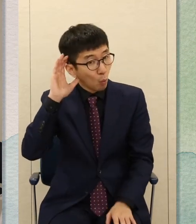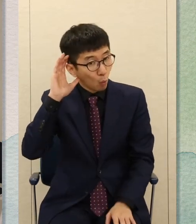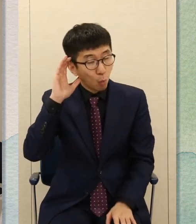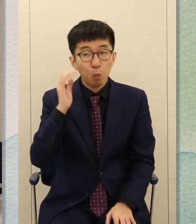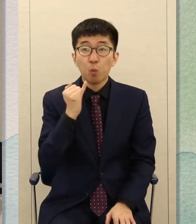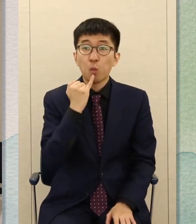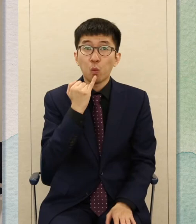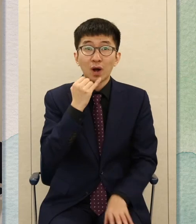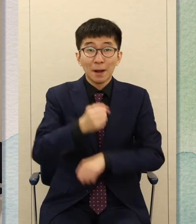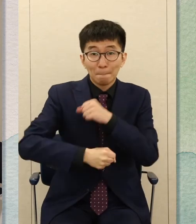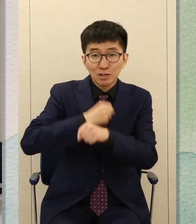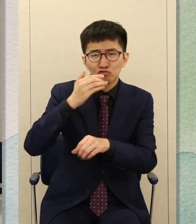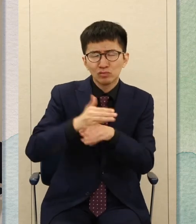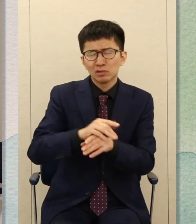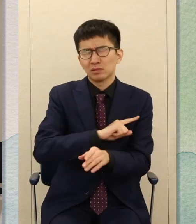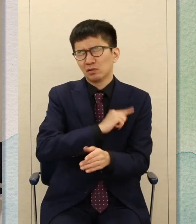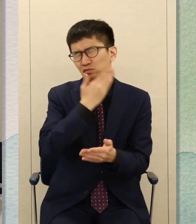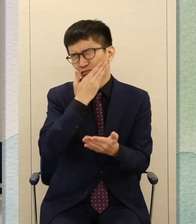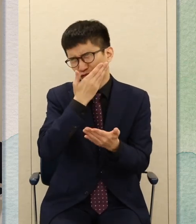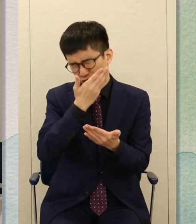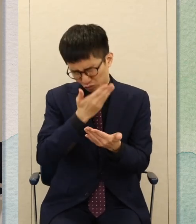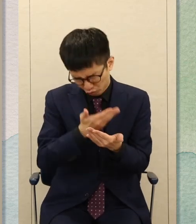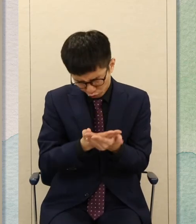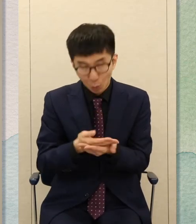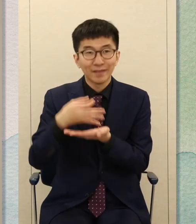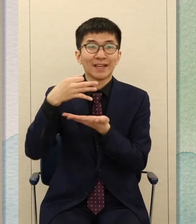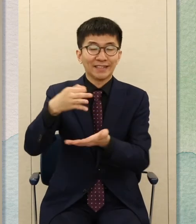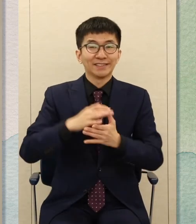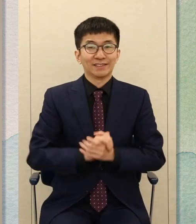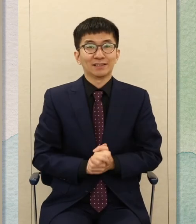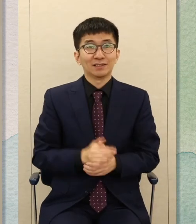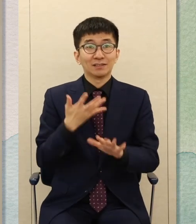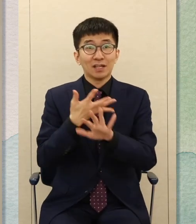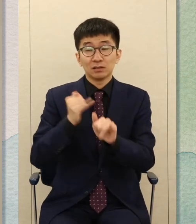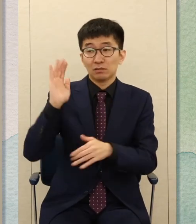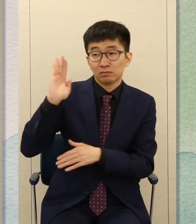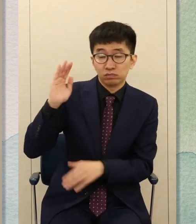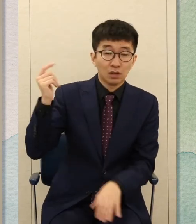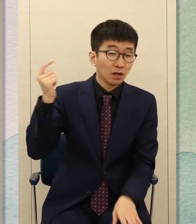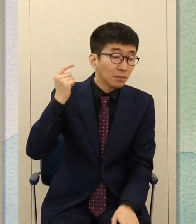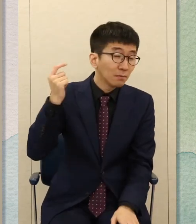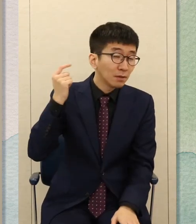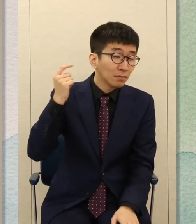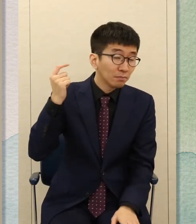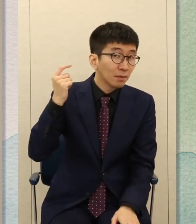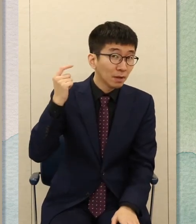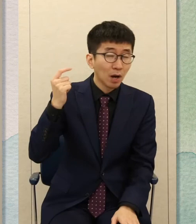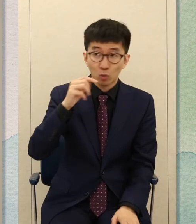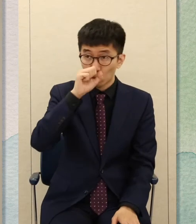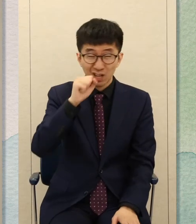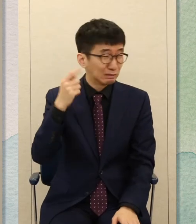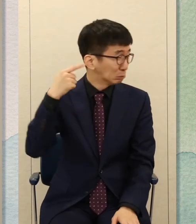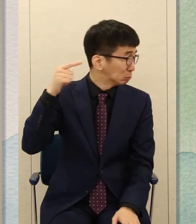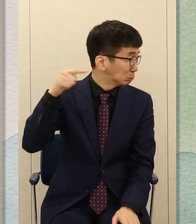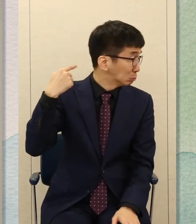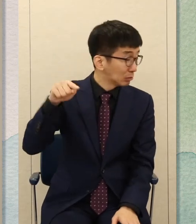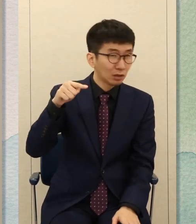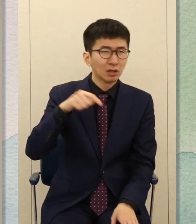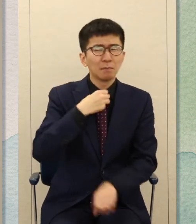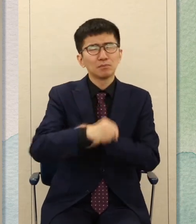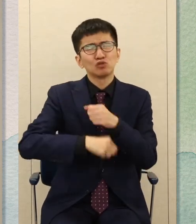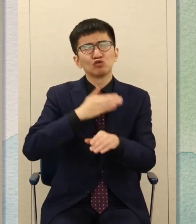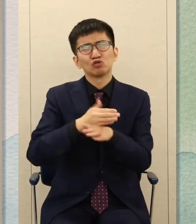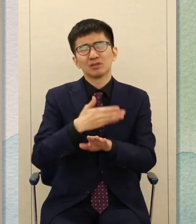생겨나는데 이게 민주주의에는 제일 중요한 요소입니다. 남의 이야기를 들을 수 없으면 민주주의는 성립이 안 돼요.